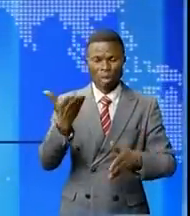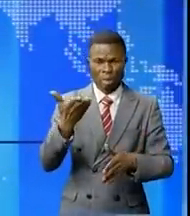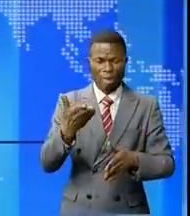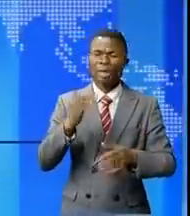bouclons complète